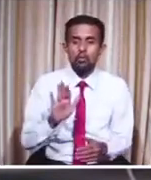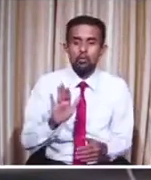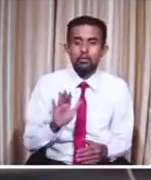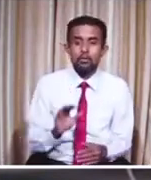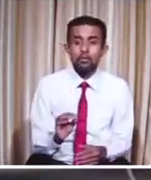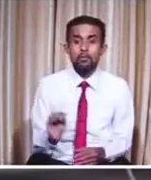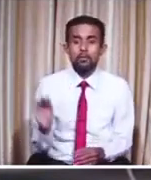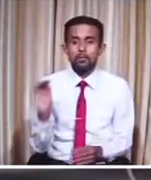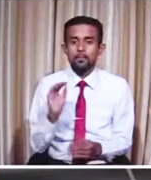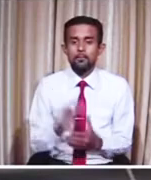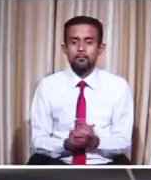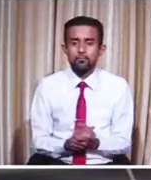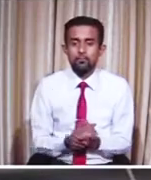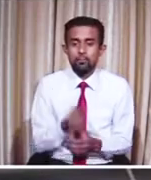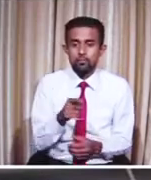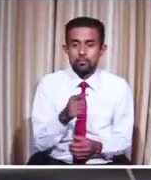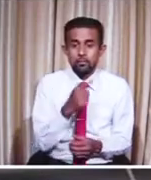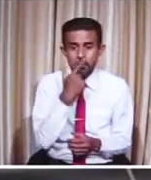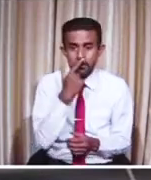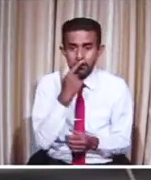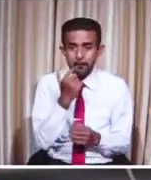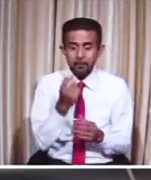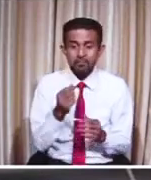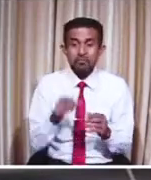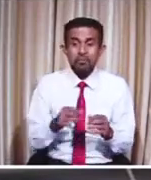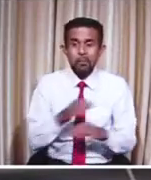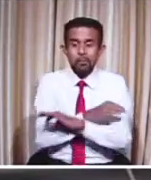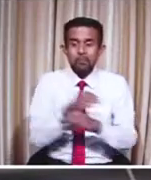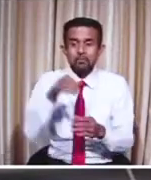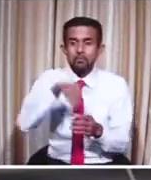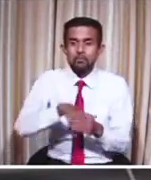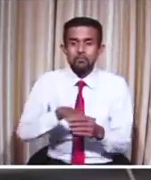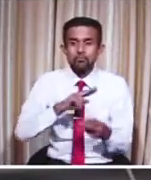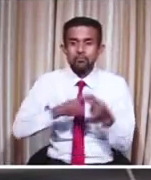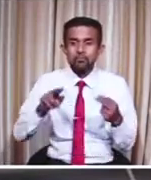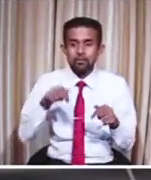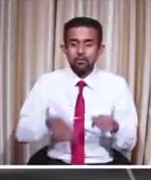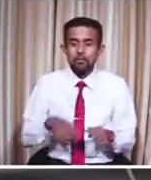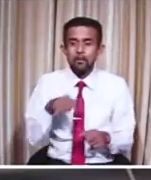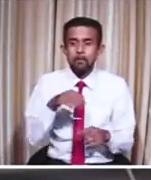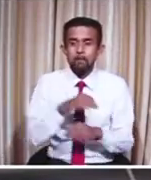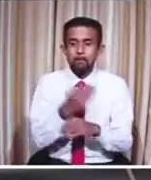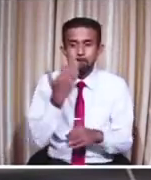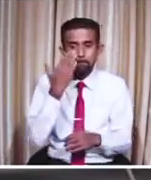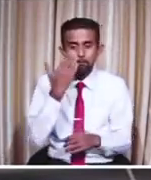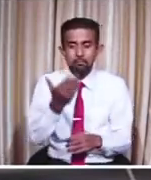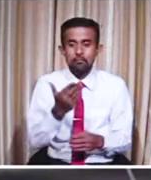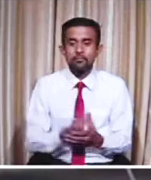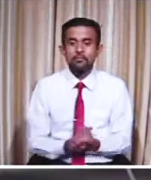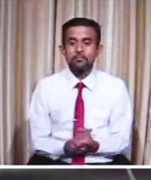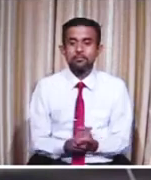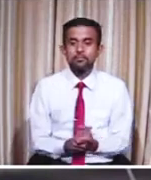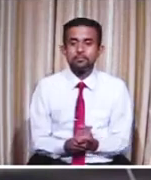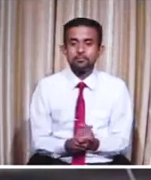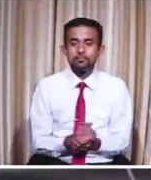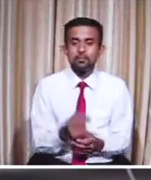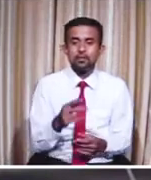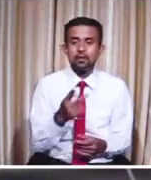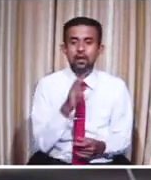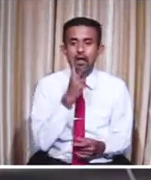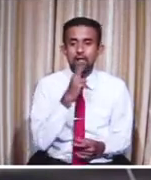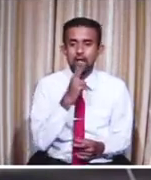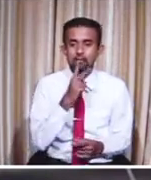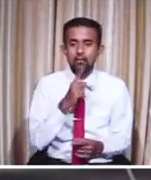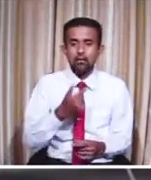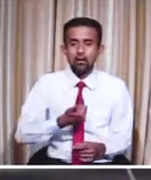sa, ekat eh plan ni ke agudru ni pa. Adat meten penan nanti be mahatyo. Dipet tak katakan lekang kebila